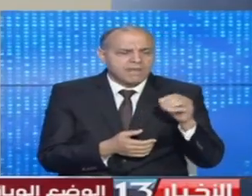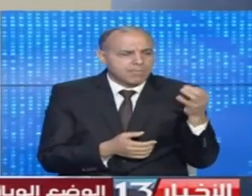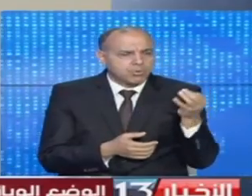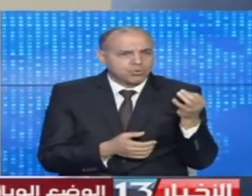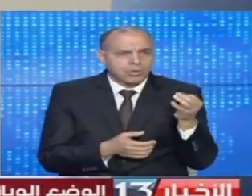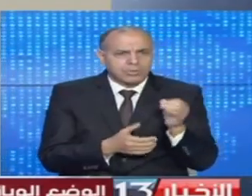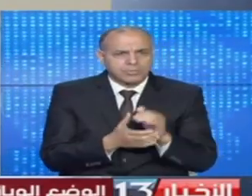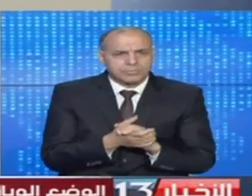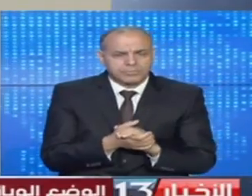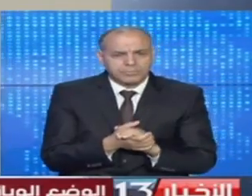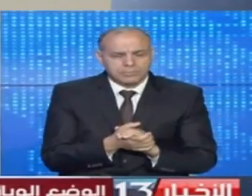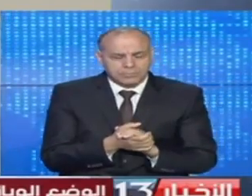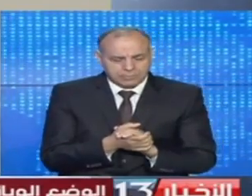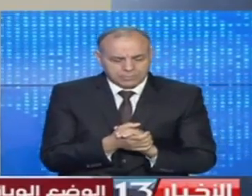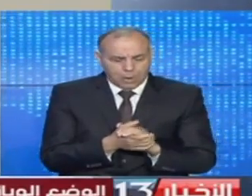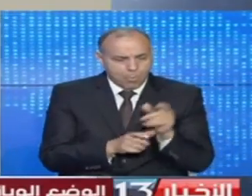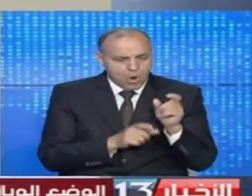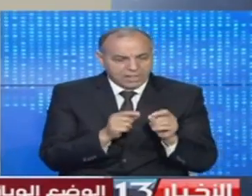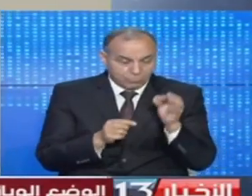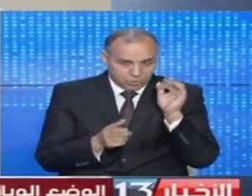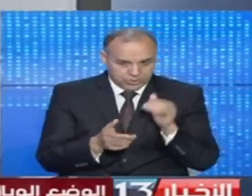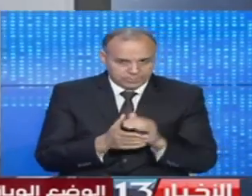من المواطنين